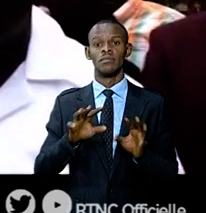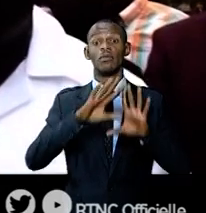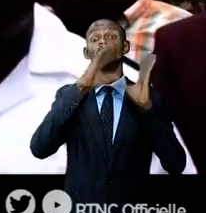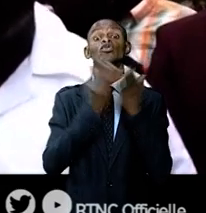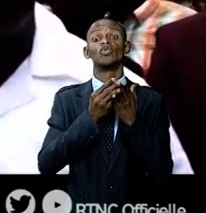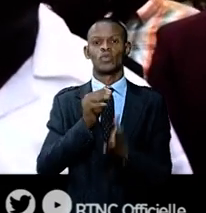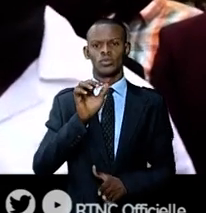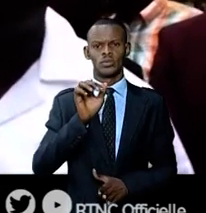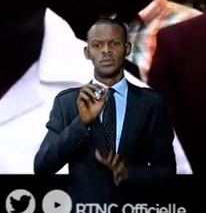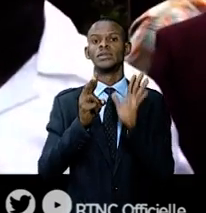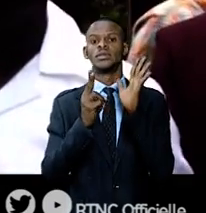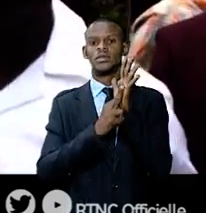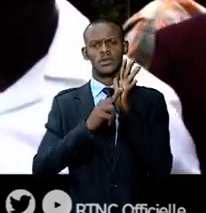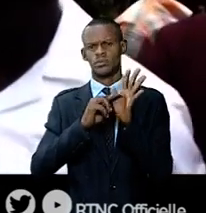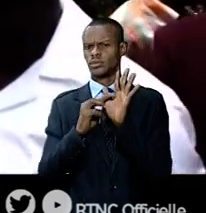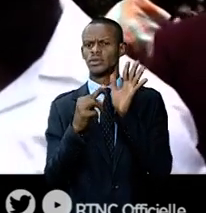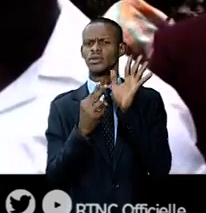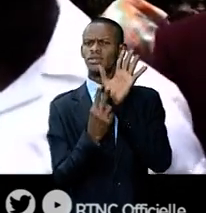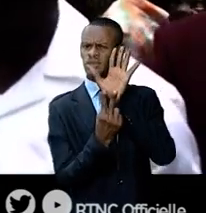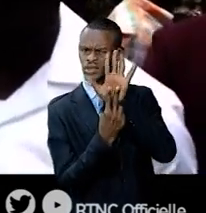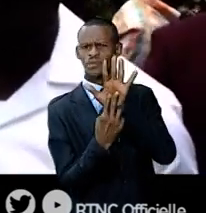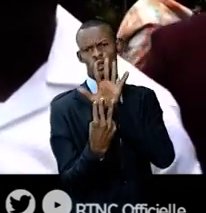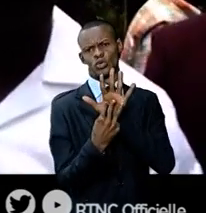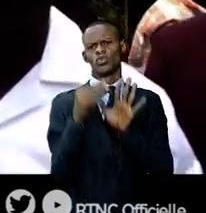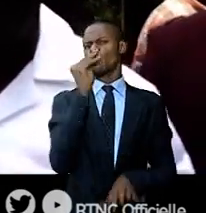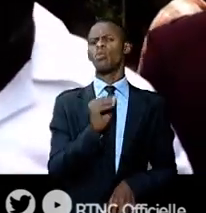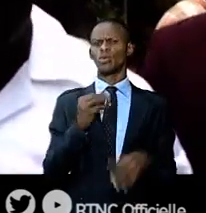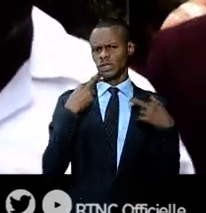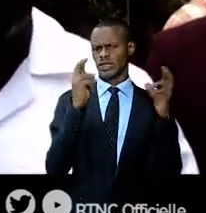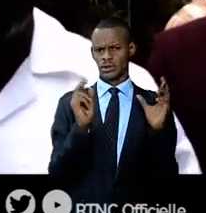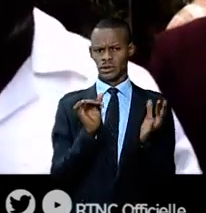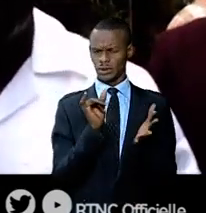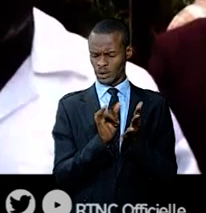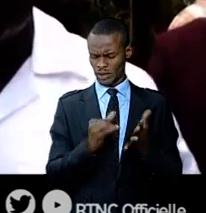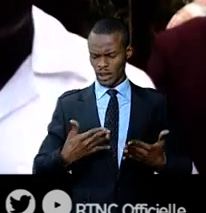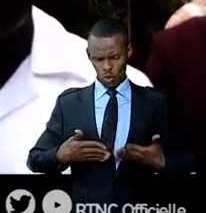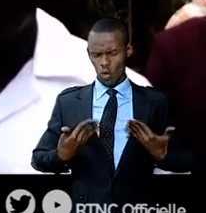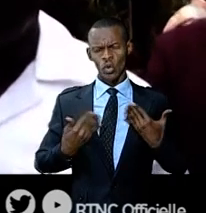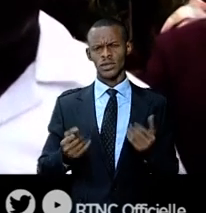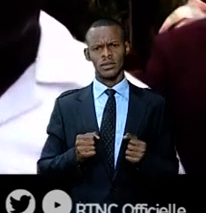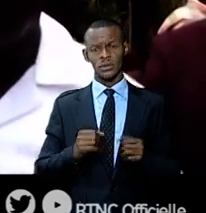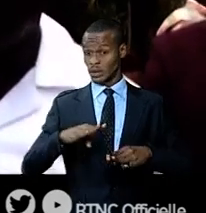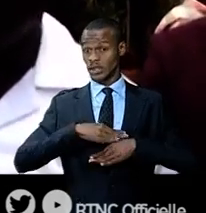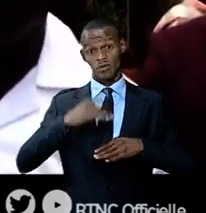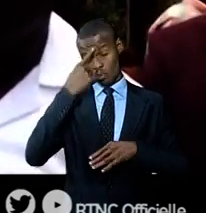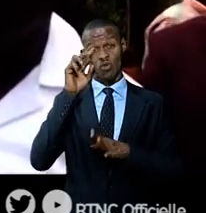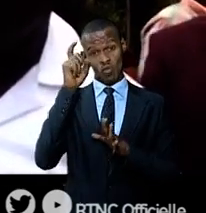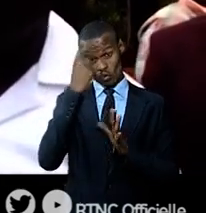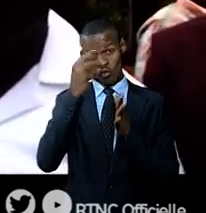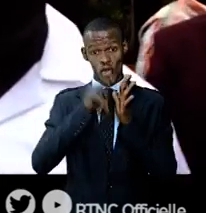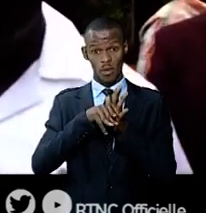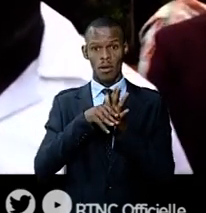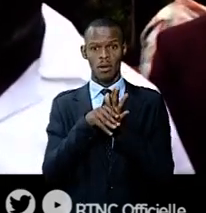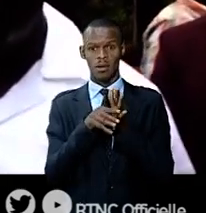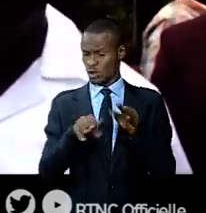78% n'est-ce pas de réussite. C'est un pari gagné pour le gouvernement, un pari gagné pour le Premier ministre qui